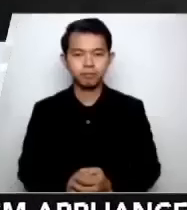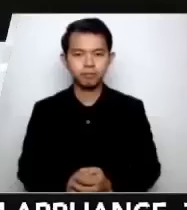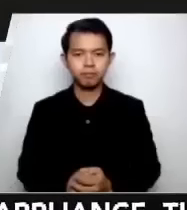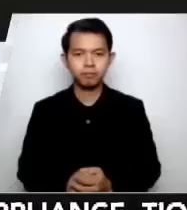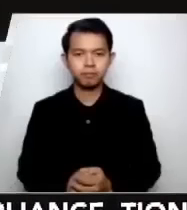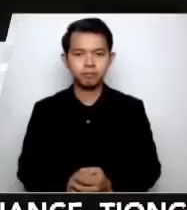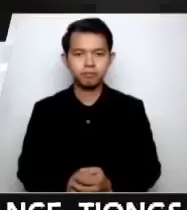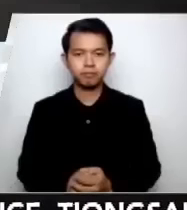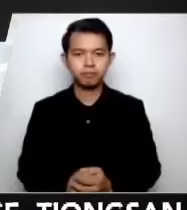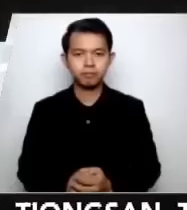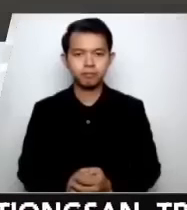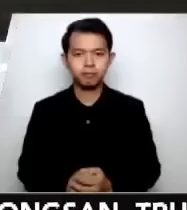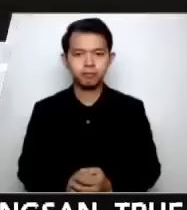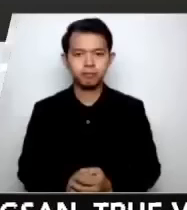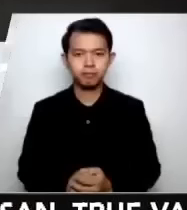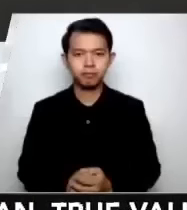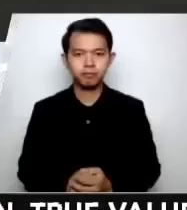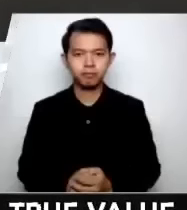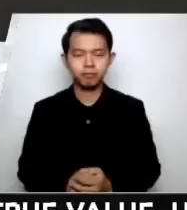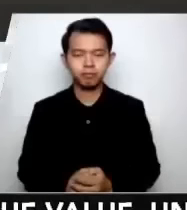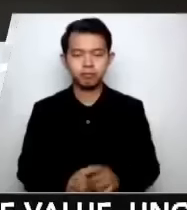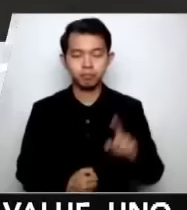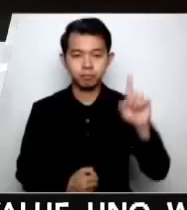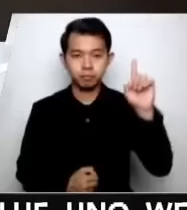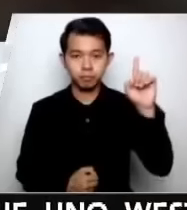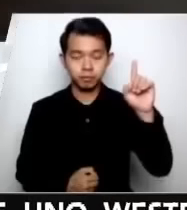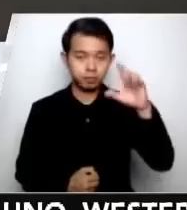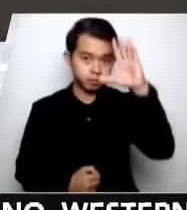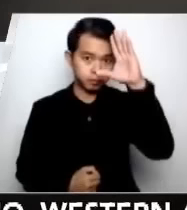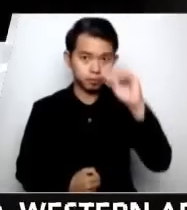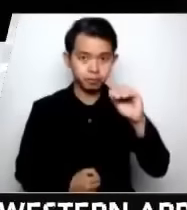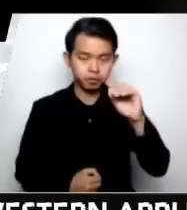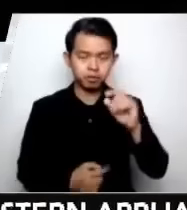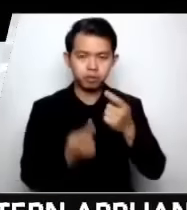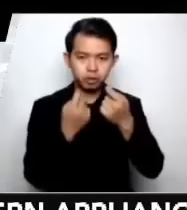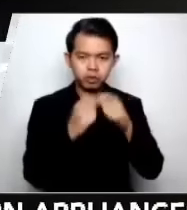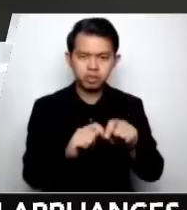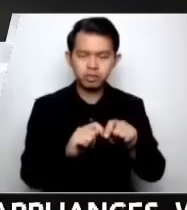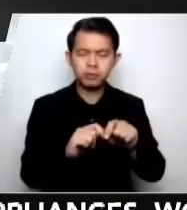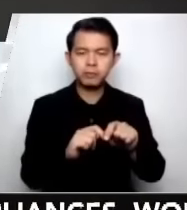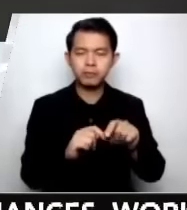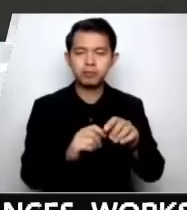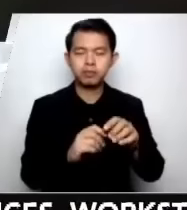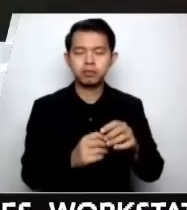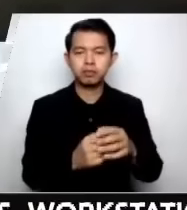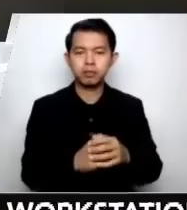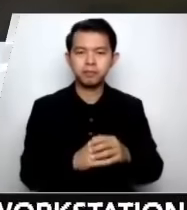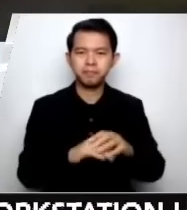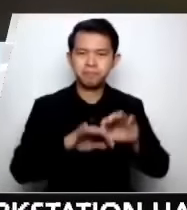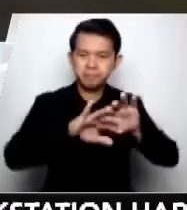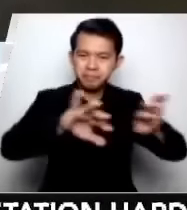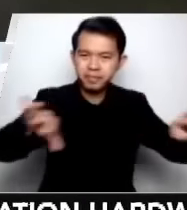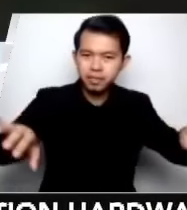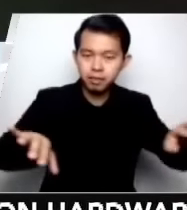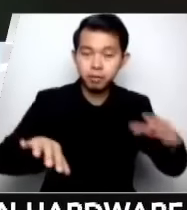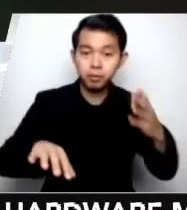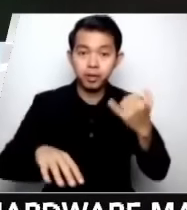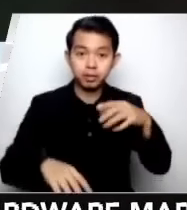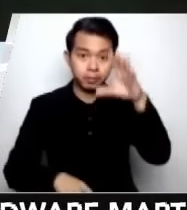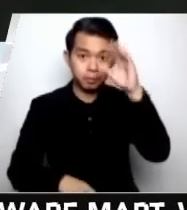Pilit inaawat ng kanyang kasamahan ng lalaking iyan sa Taguig City. Ang lalaki nanutok ng baril sa nakaaway niya sa